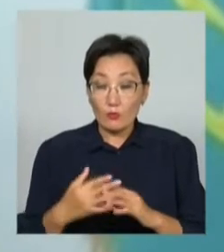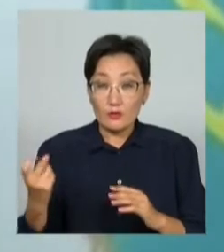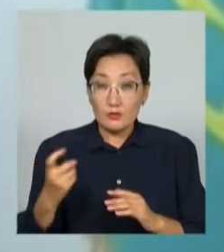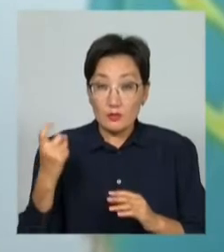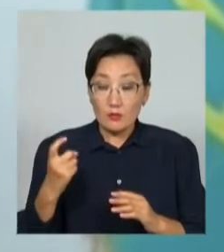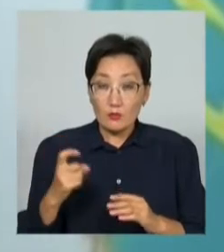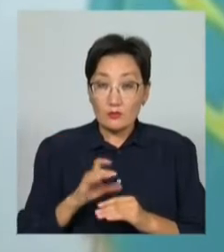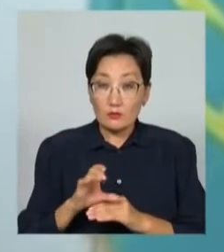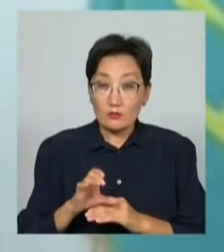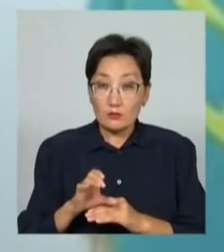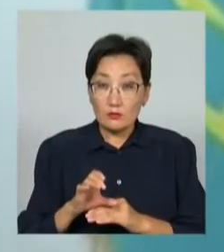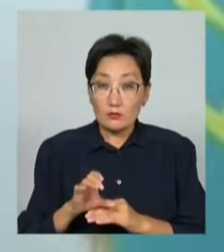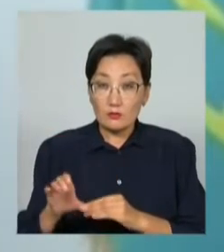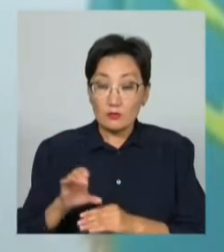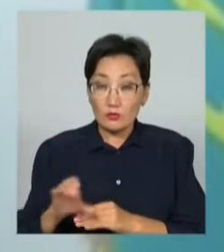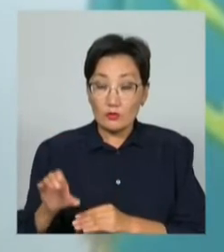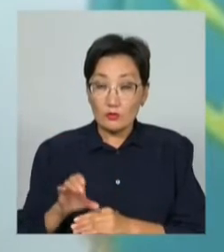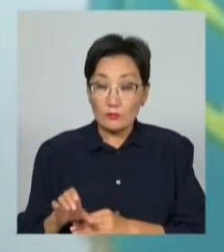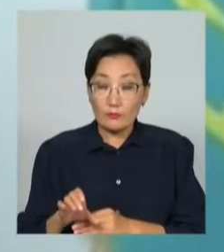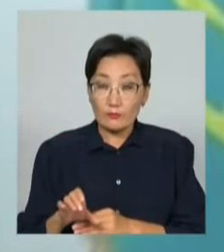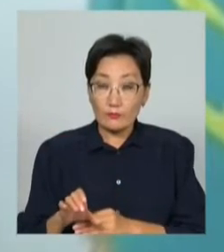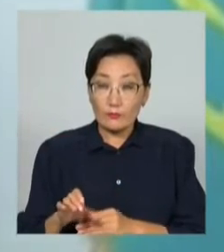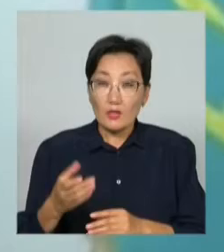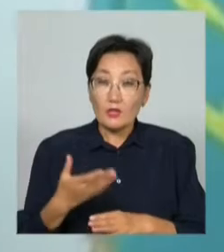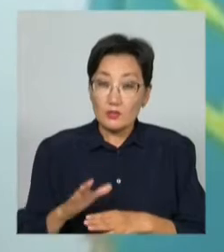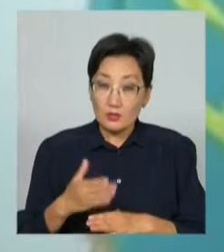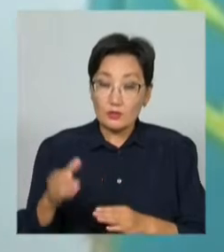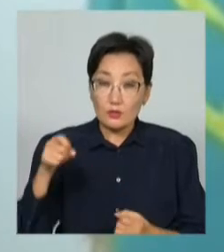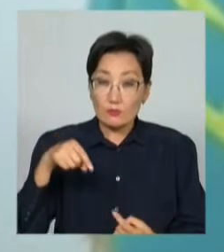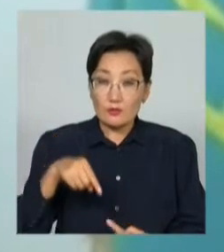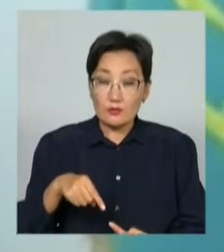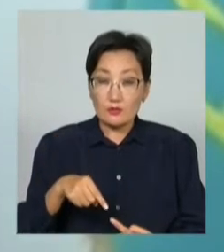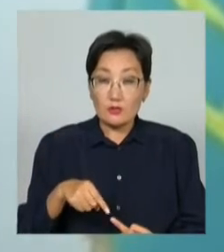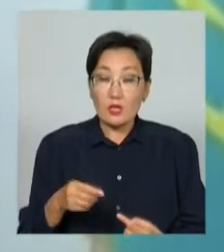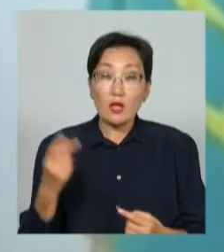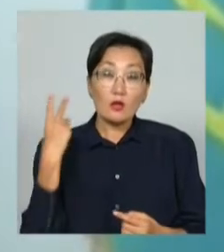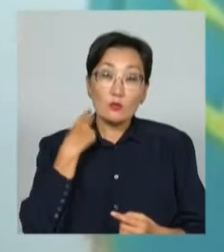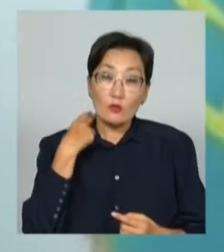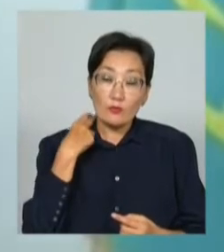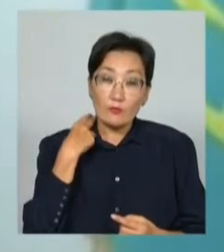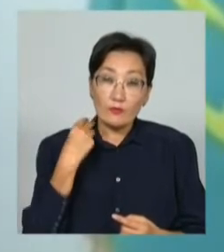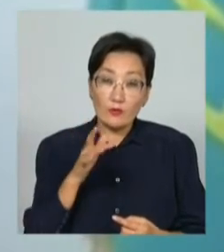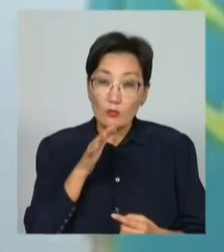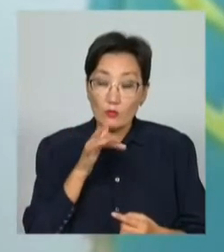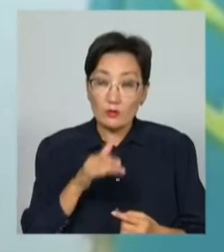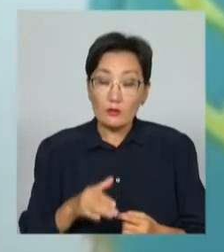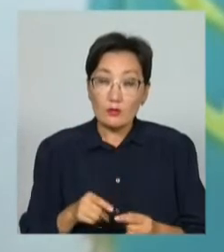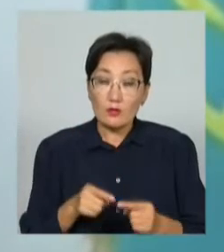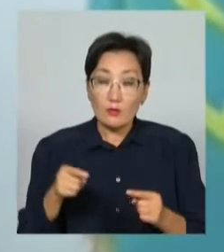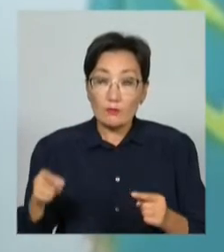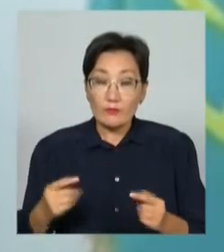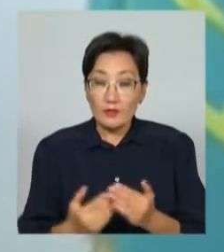шаруашылығы тауарын өндірушілердің кредиттері бойынша қарыздарын ұзарту және қайта қарау